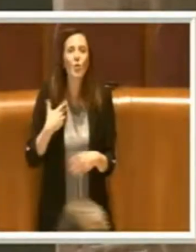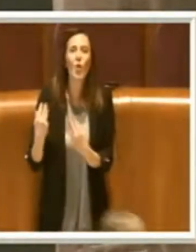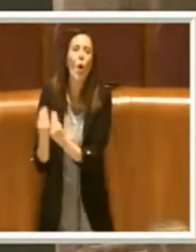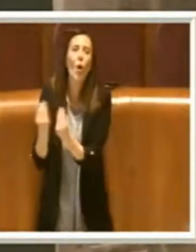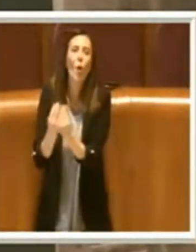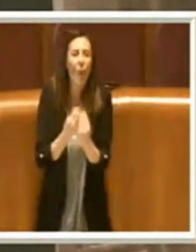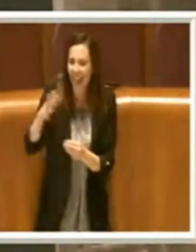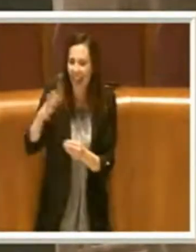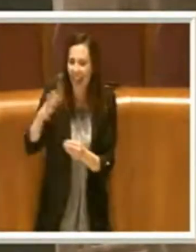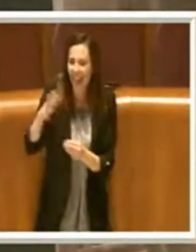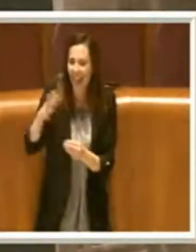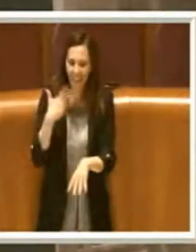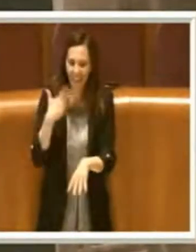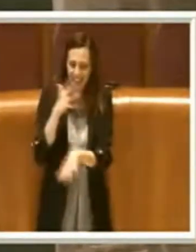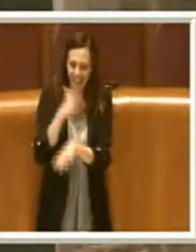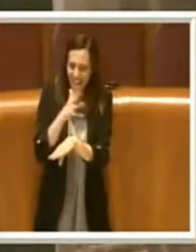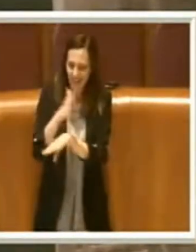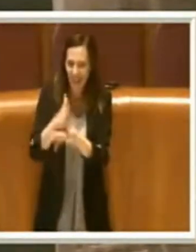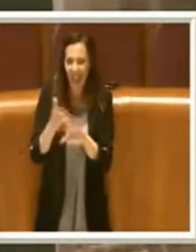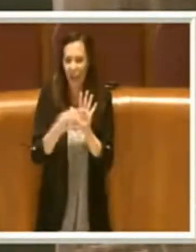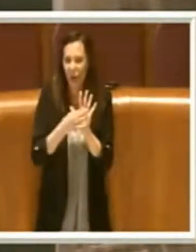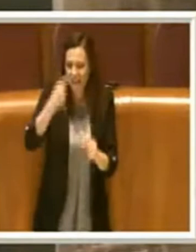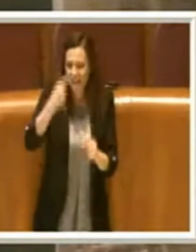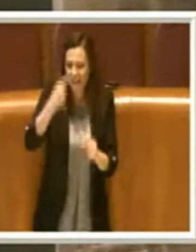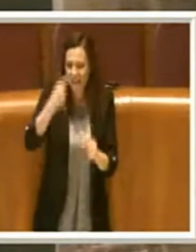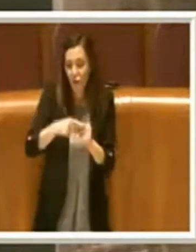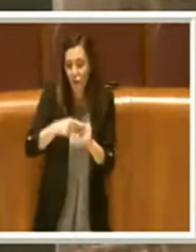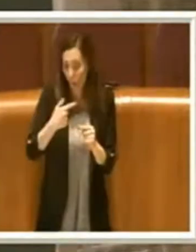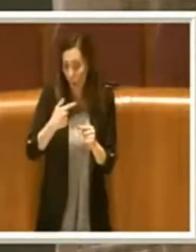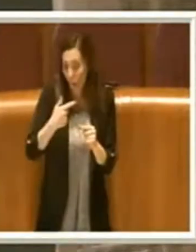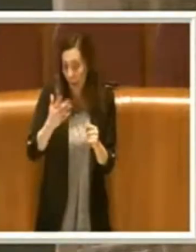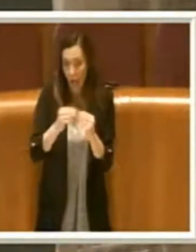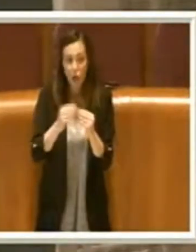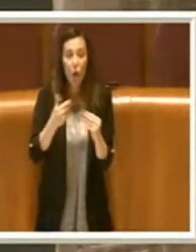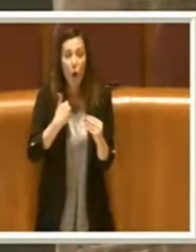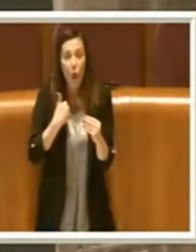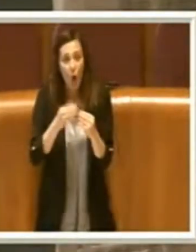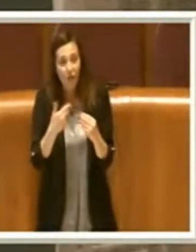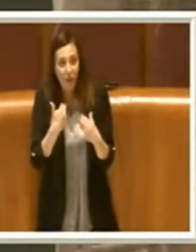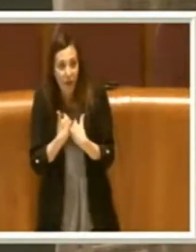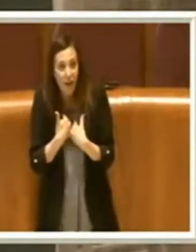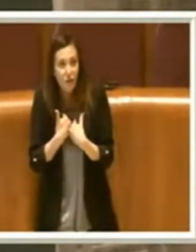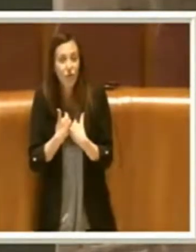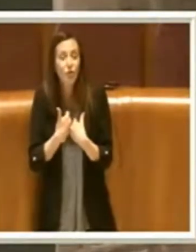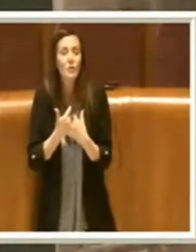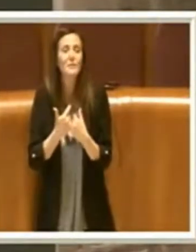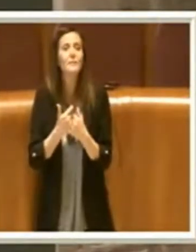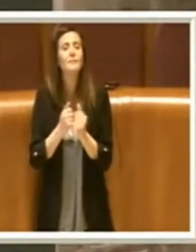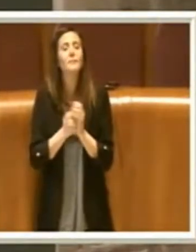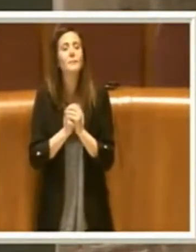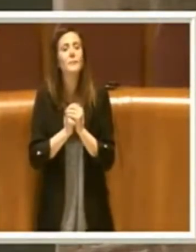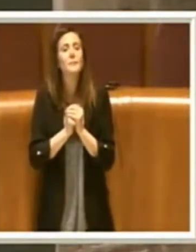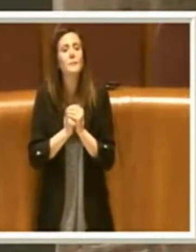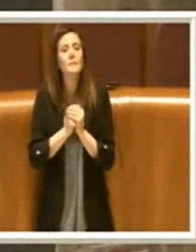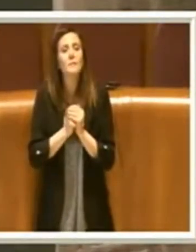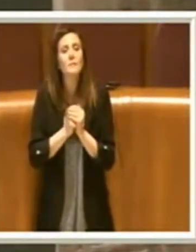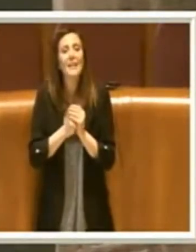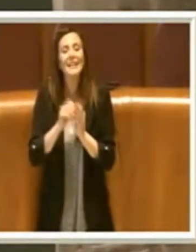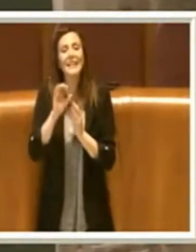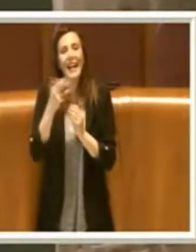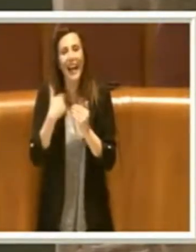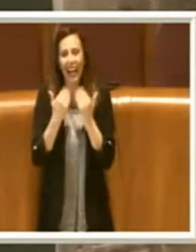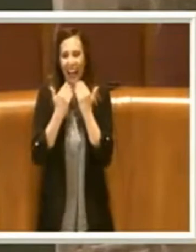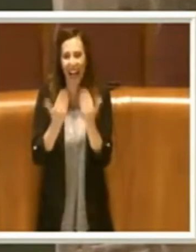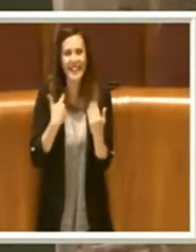interventi sugli ordini del giorno ma lo faccio io magari se se verrà ripetuto insomma sarà un in più e ringrazio anche gli